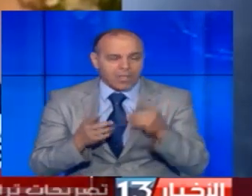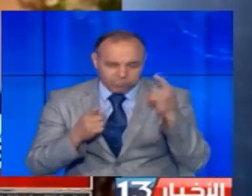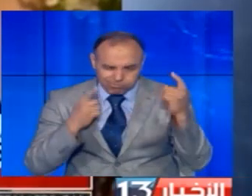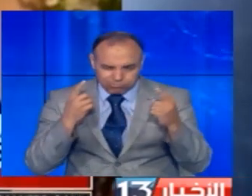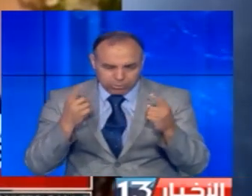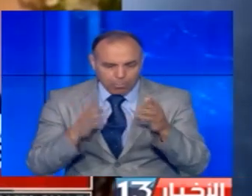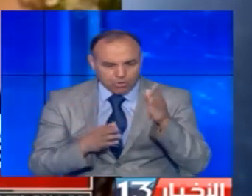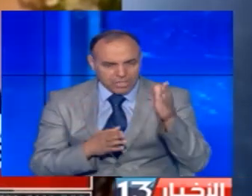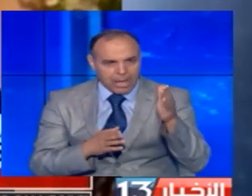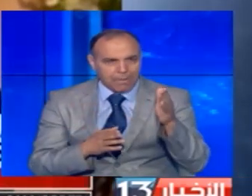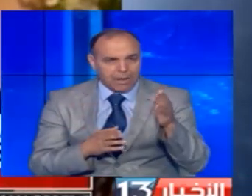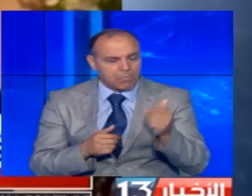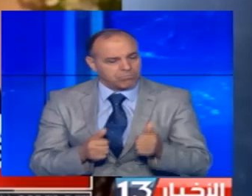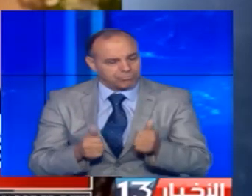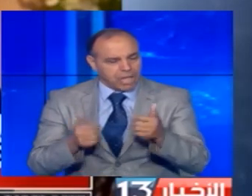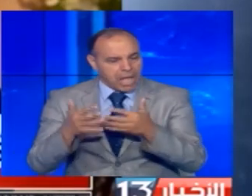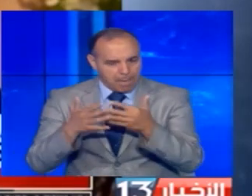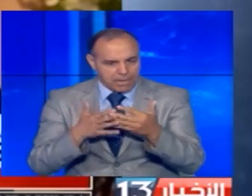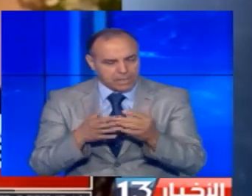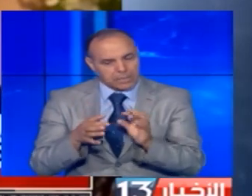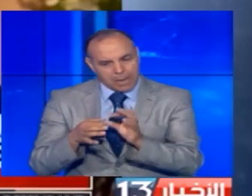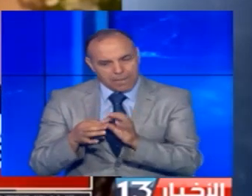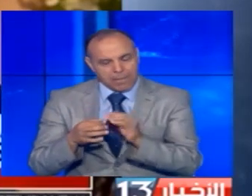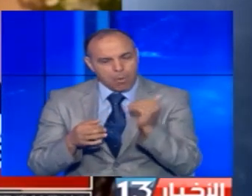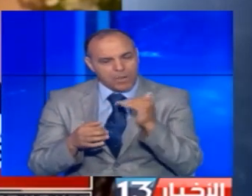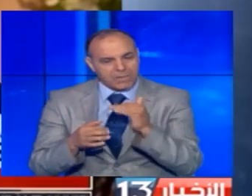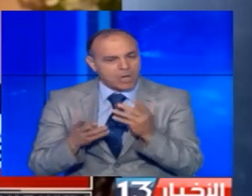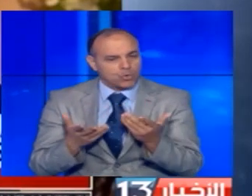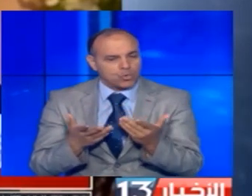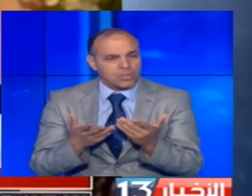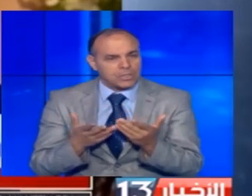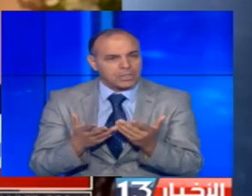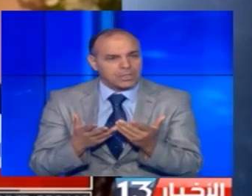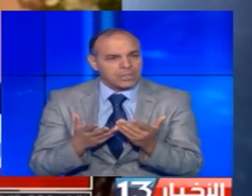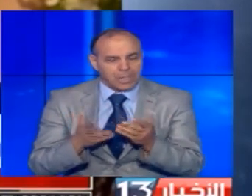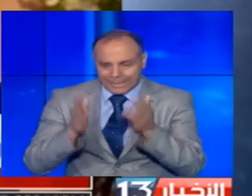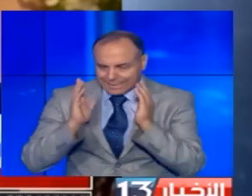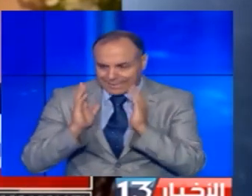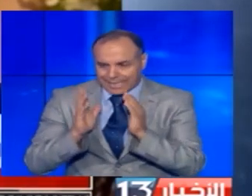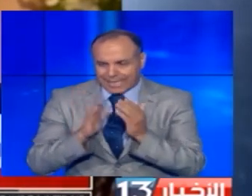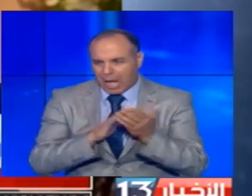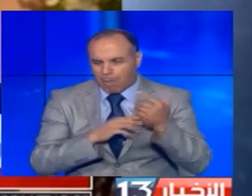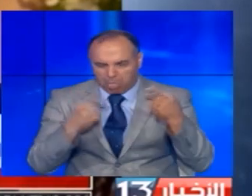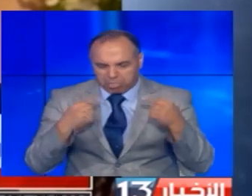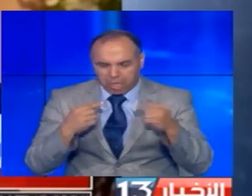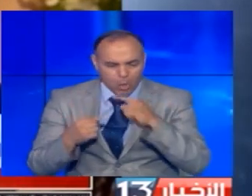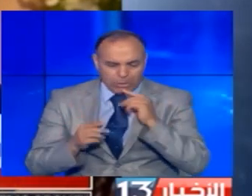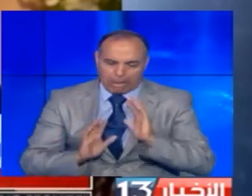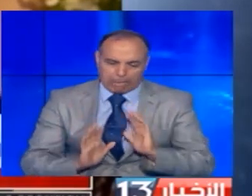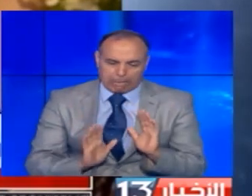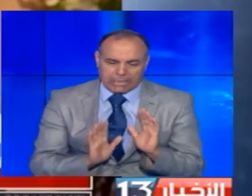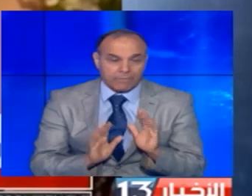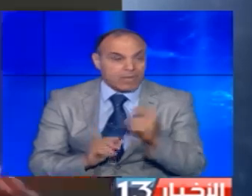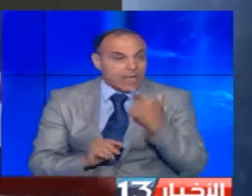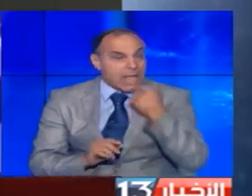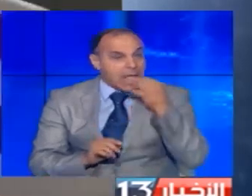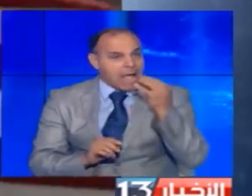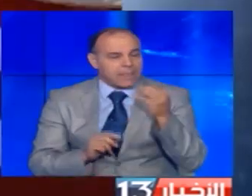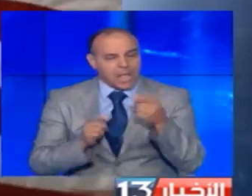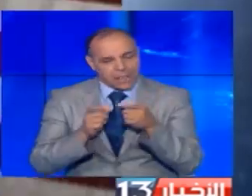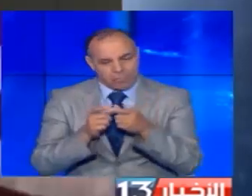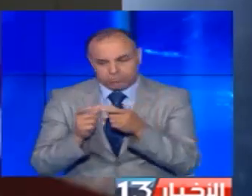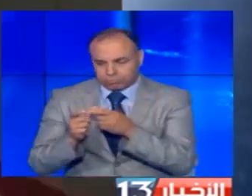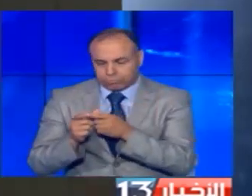لمستقبل المزدهر الامريكي ترتبط مباشره بعد م التركيز على الماضي العدائي مع روسيا وان على الدولتين